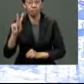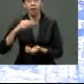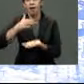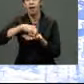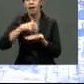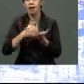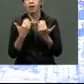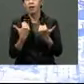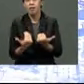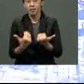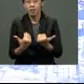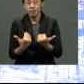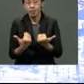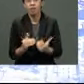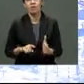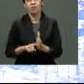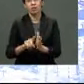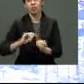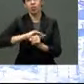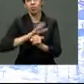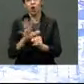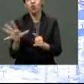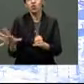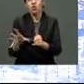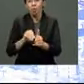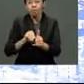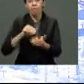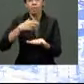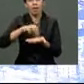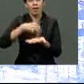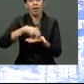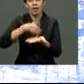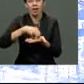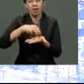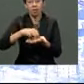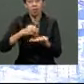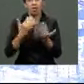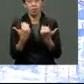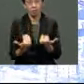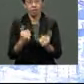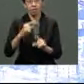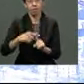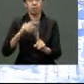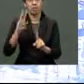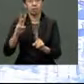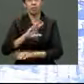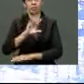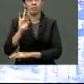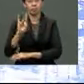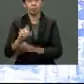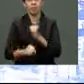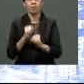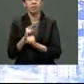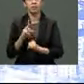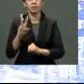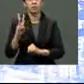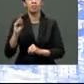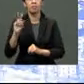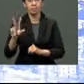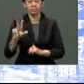การแถลงสถานการณ์โรคติดเชื้อไวรัสโคโรนา2019ณวันที่8มิถุนายน2563